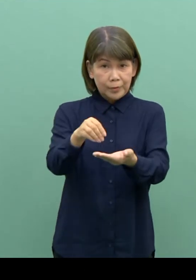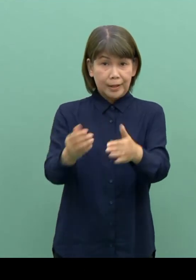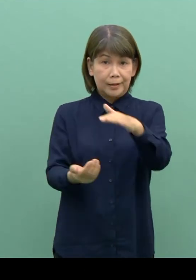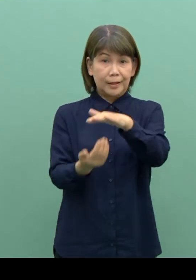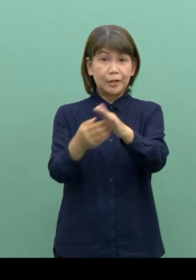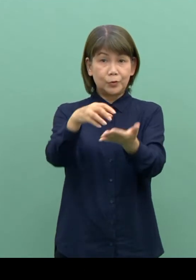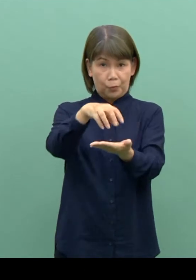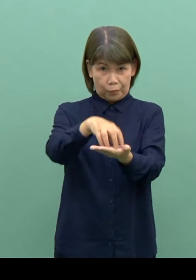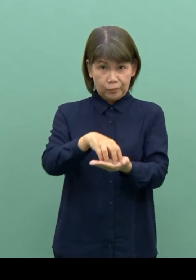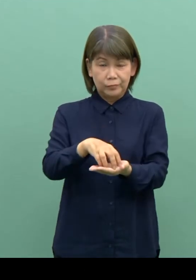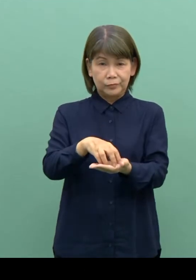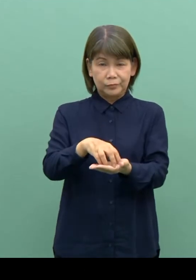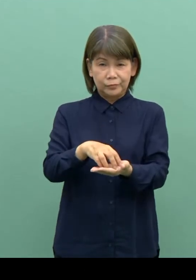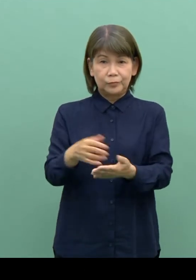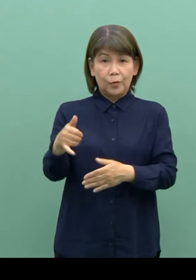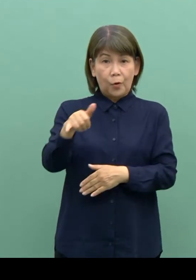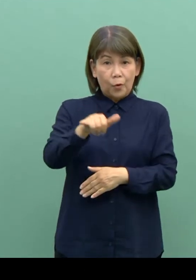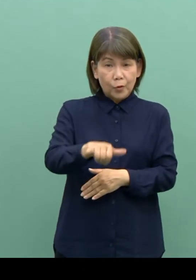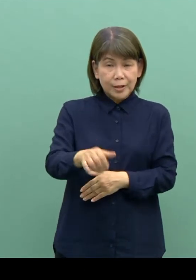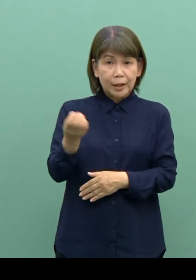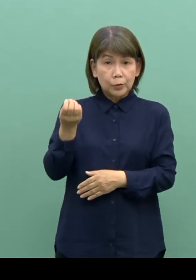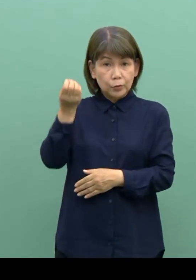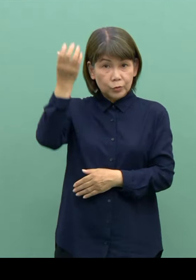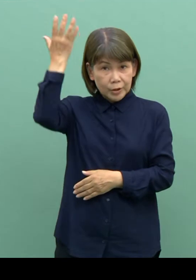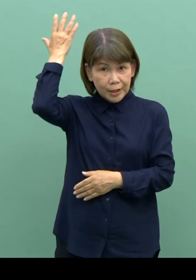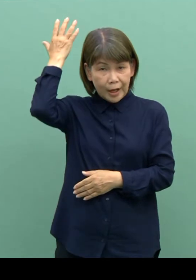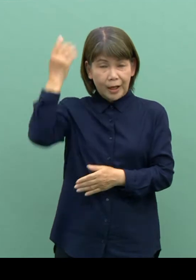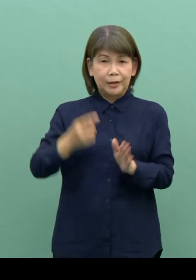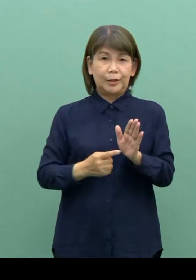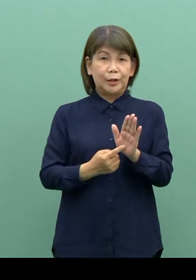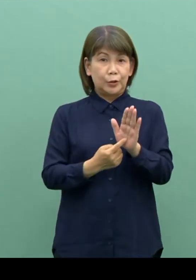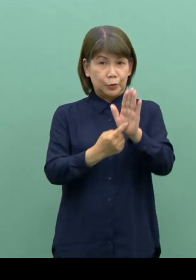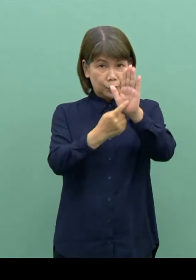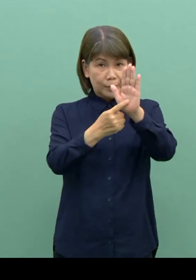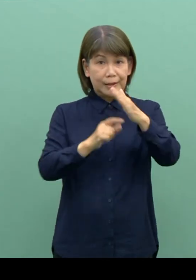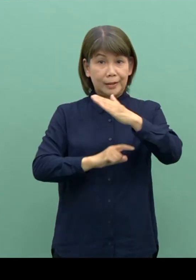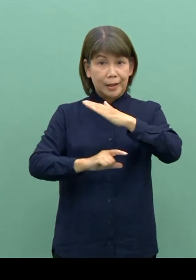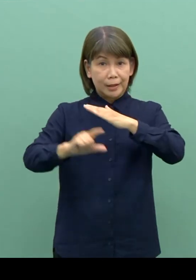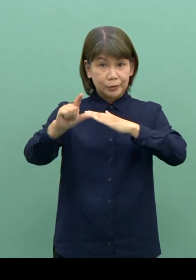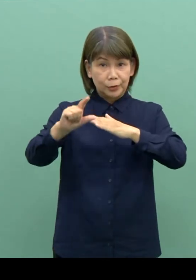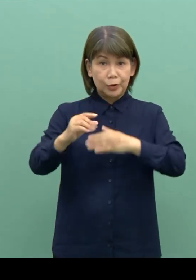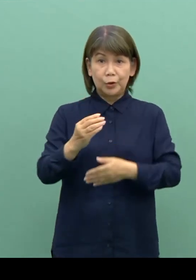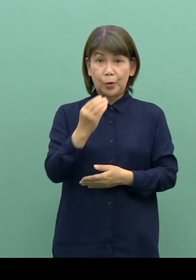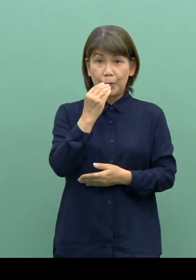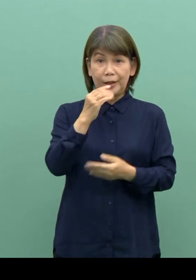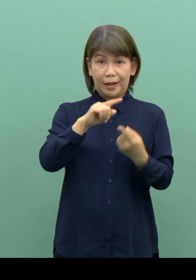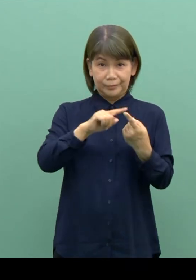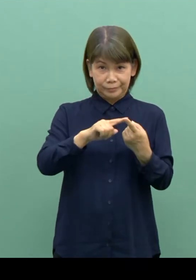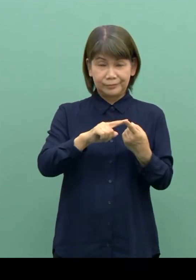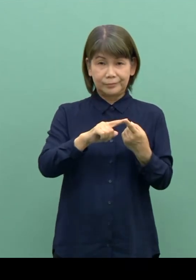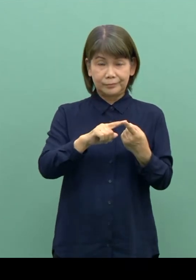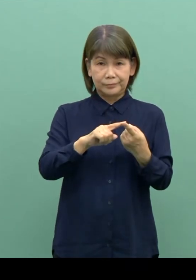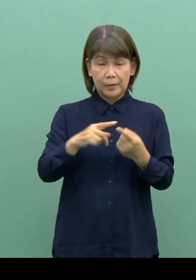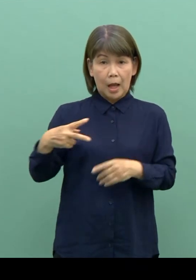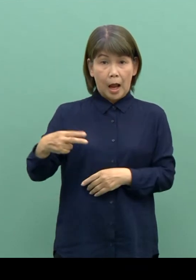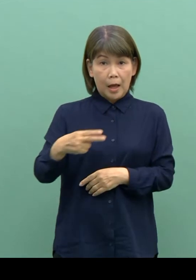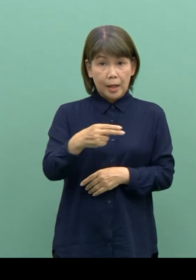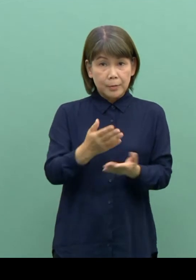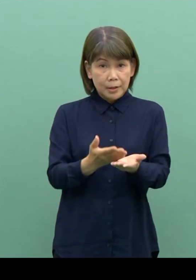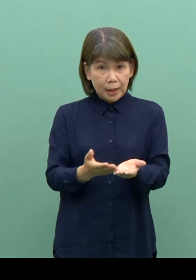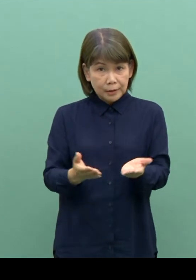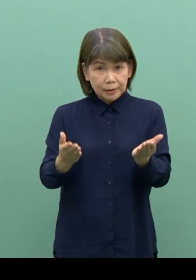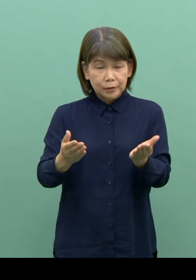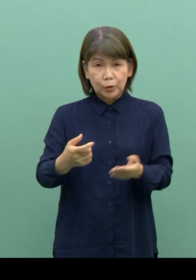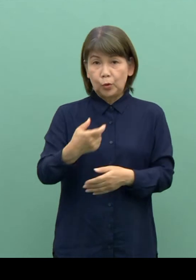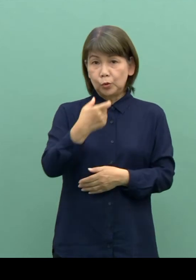賞に選ばれたのは、お茶とクジラの町東そのぎを表現したクジラもなかと、ハサミ焼きの器が